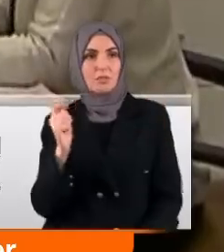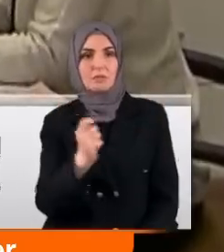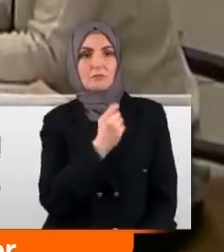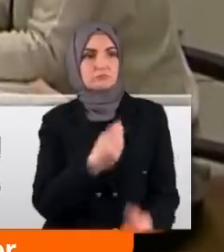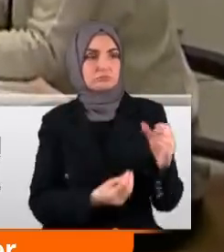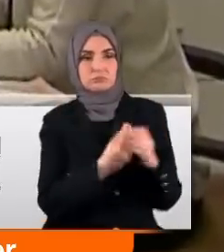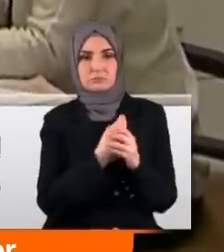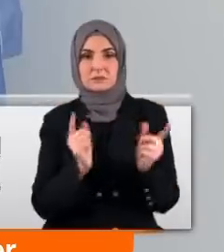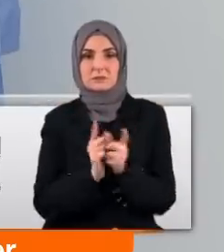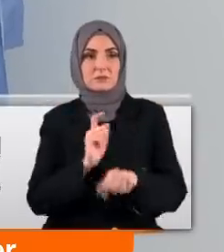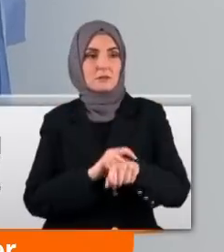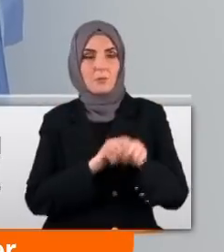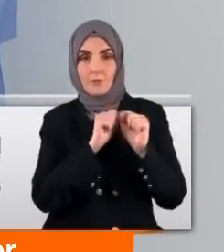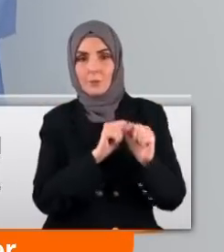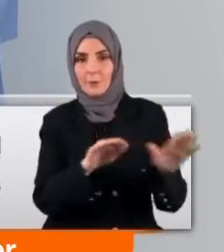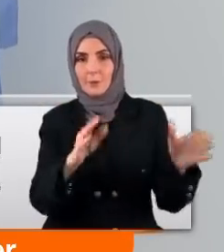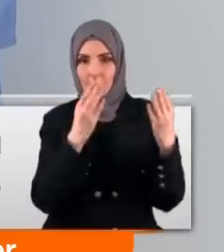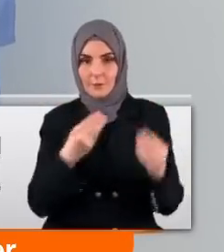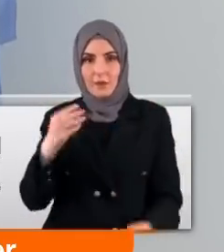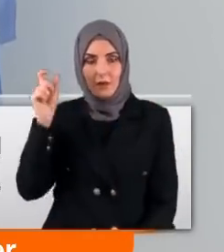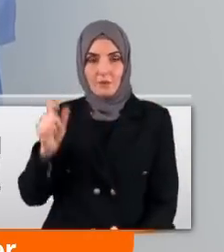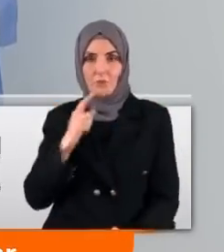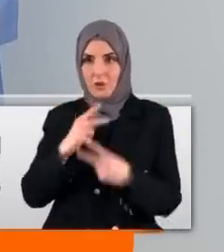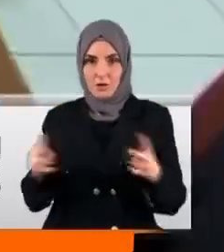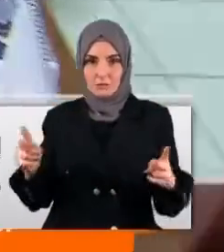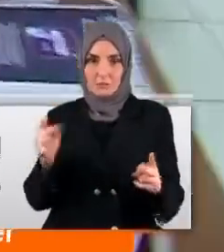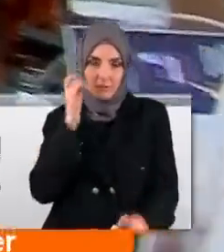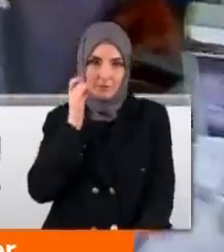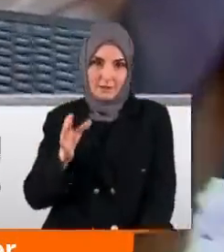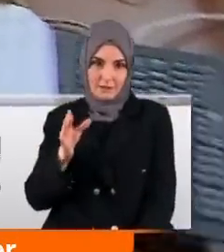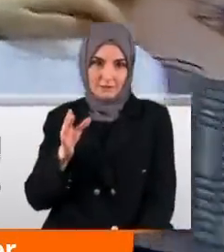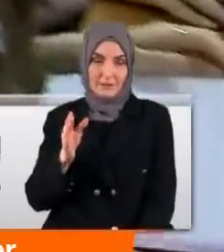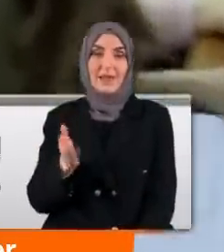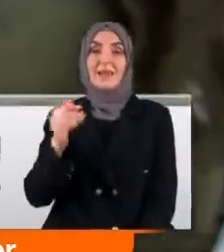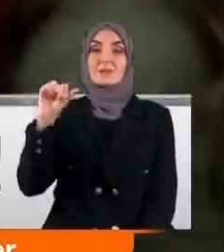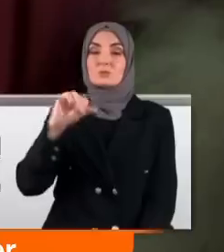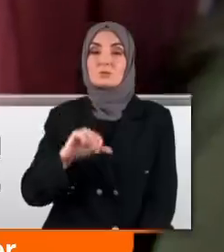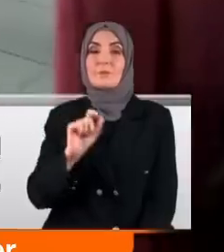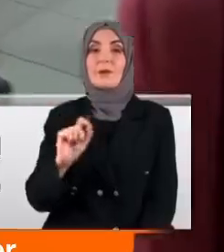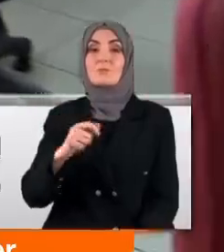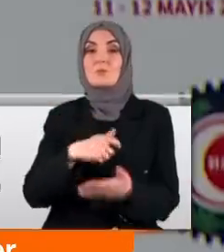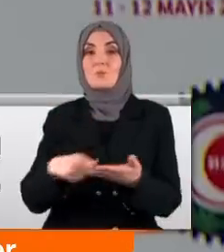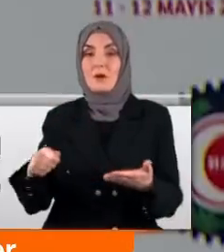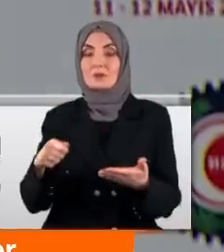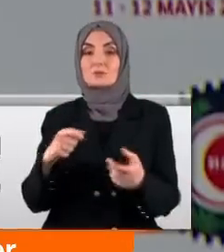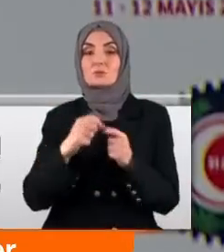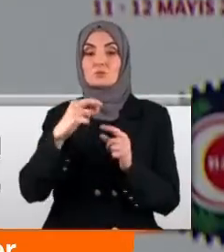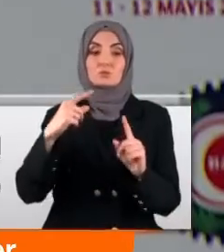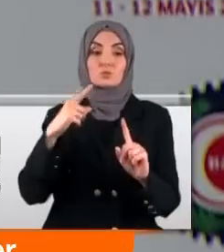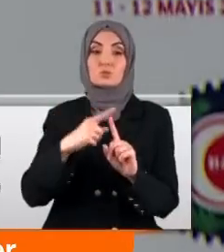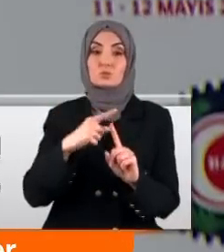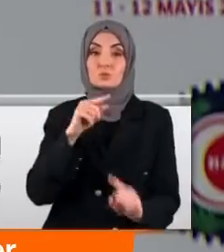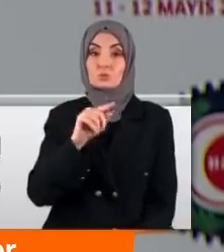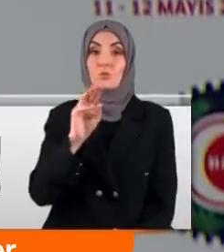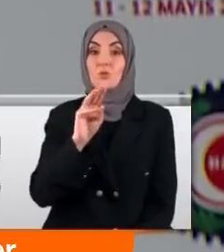netti ama buna rağmen en düşük memur maaşının brüt 22, net 17 bin lira olacağı söylendi. En düşük